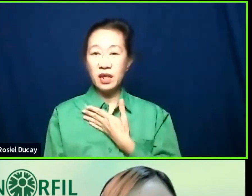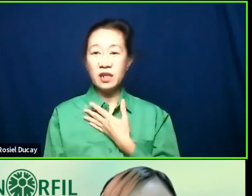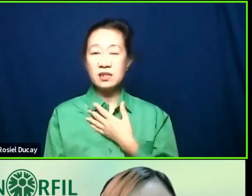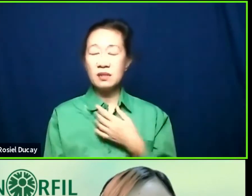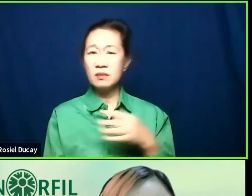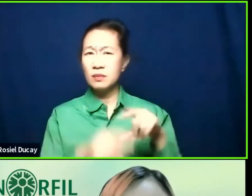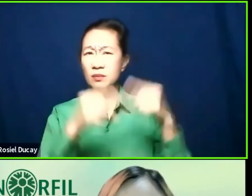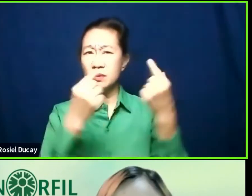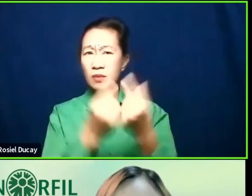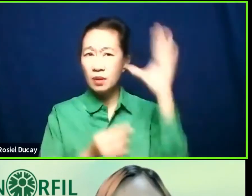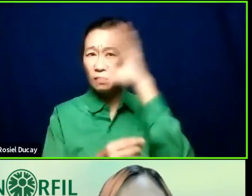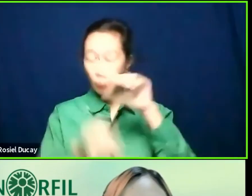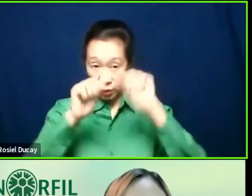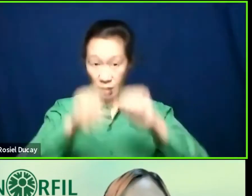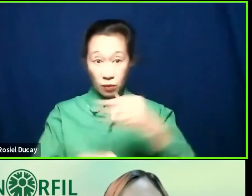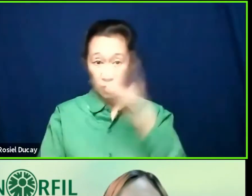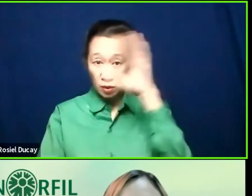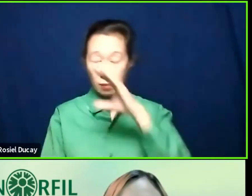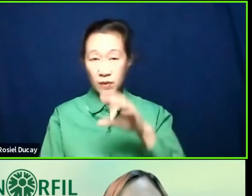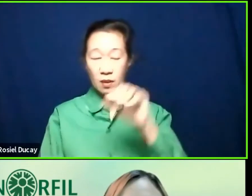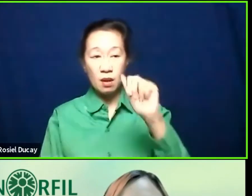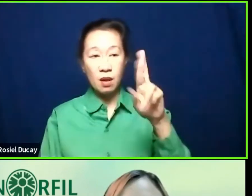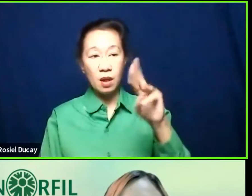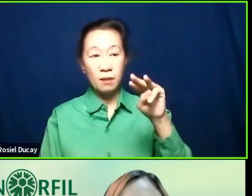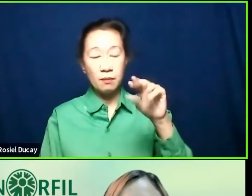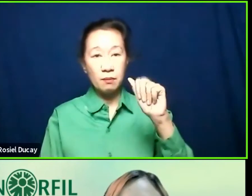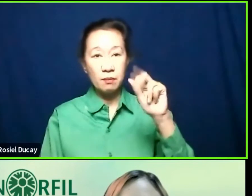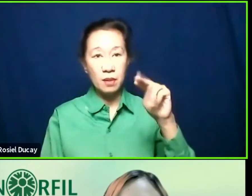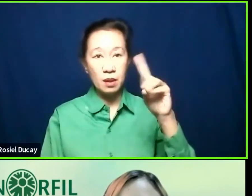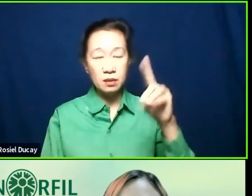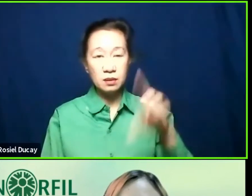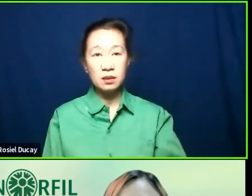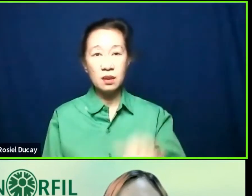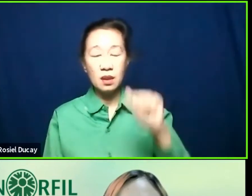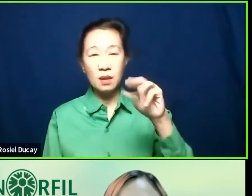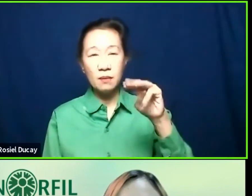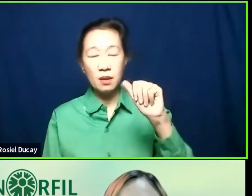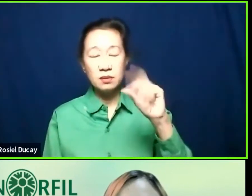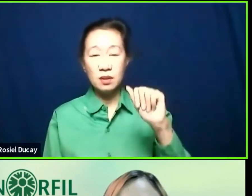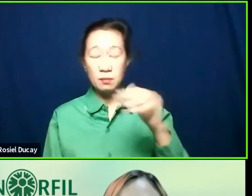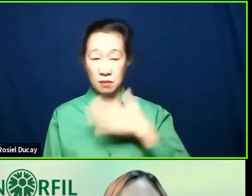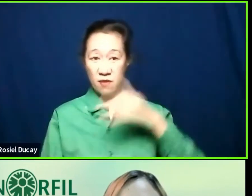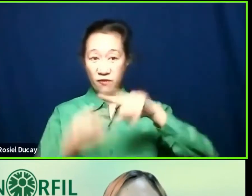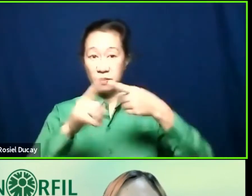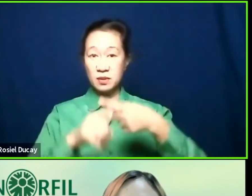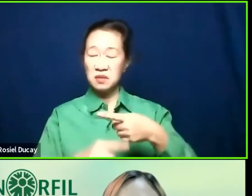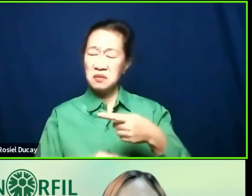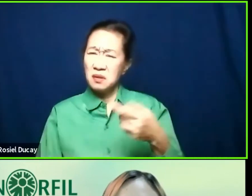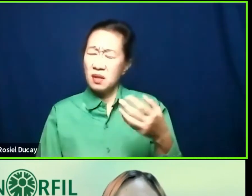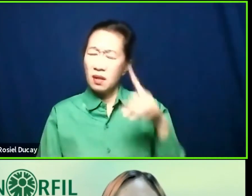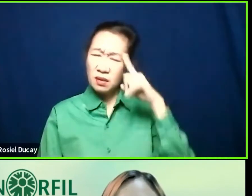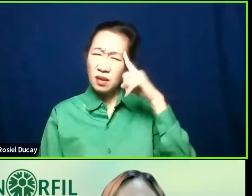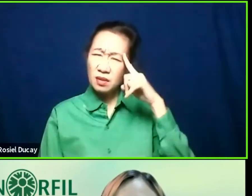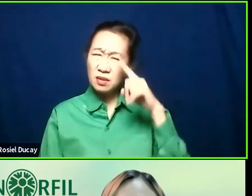mong hanapin, no, si Arman Amancio, no, kaibigan ko siya. I think isa siya sa barangay council, no. I